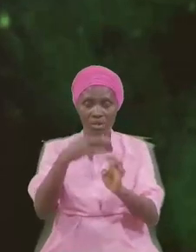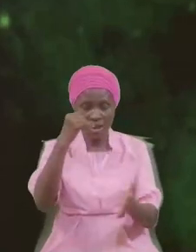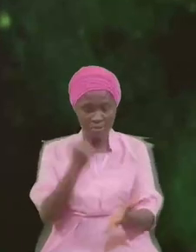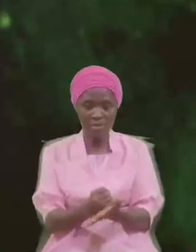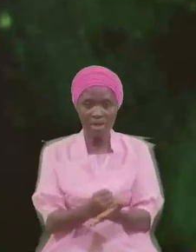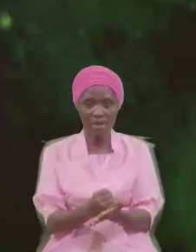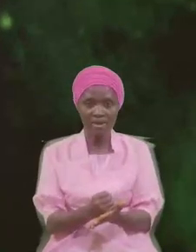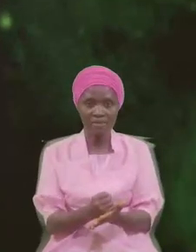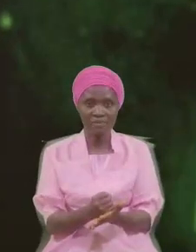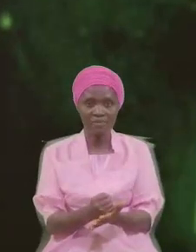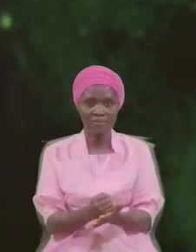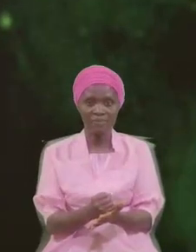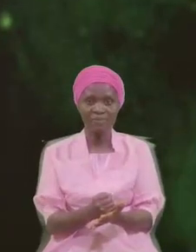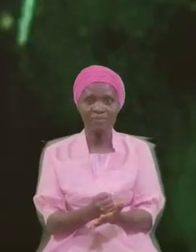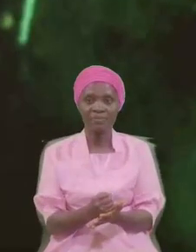Est-ce possible?